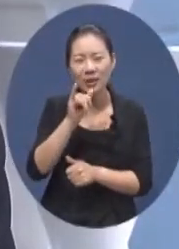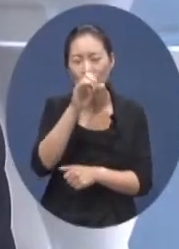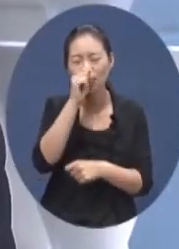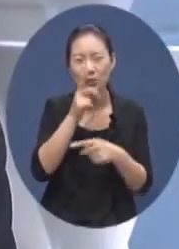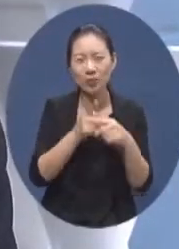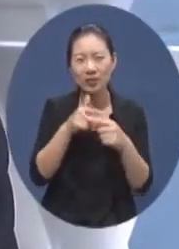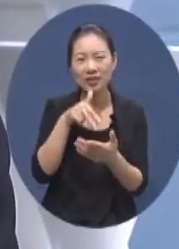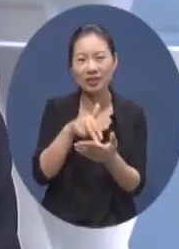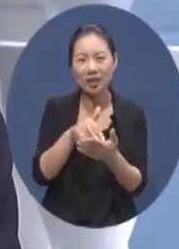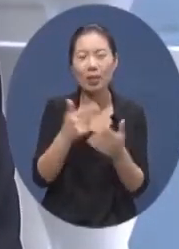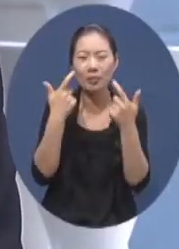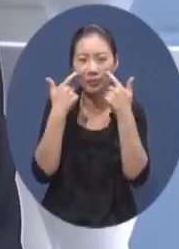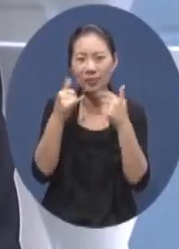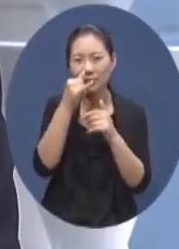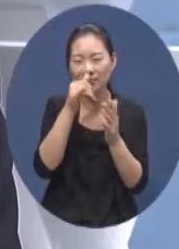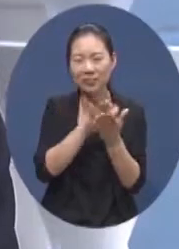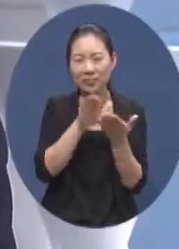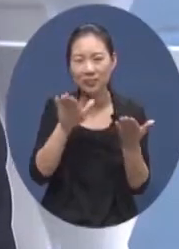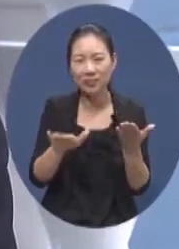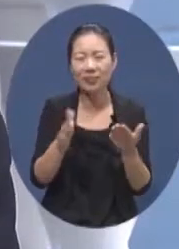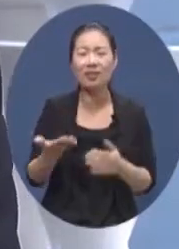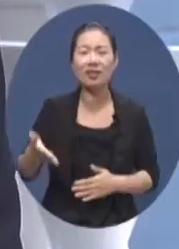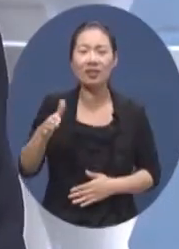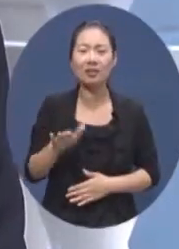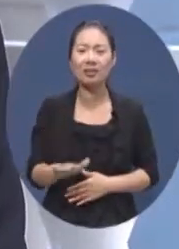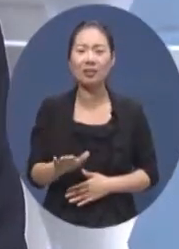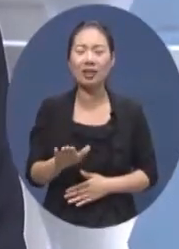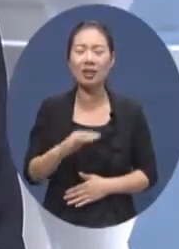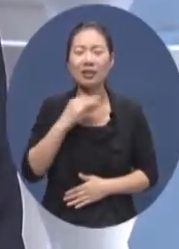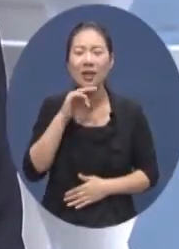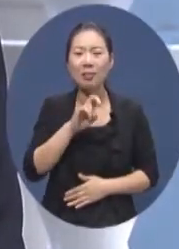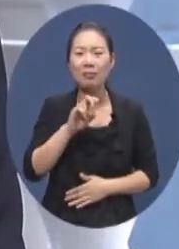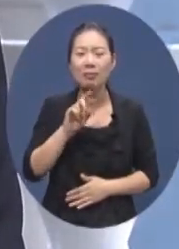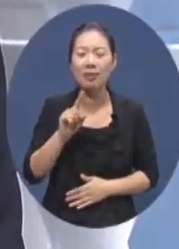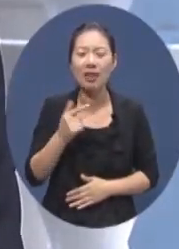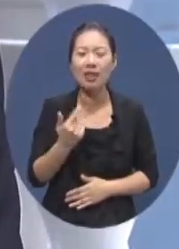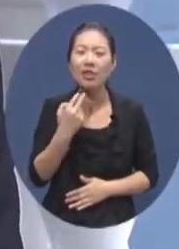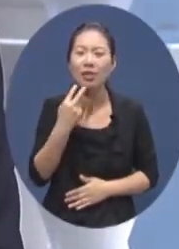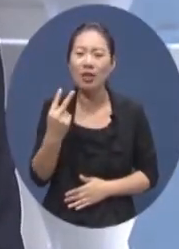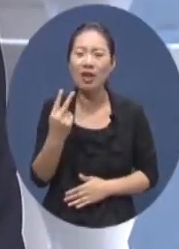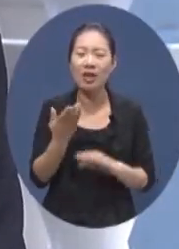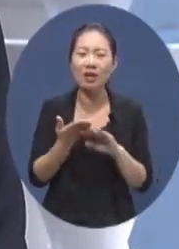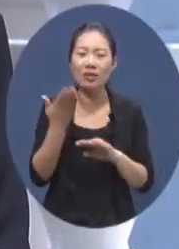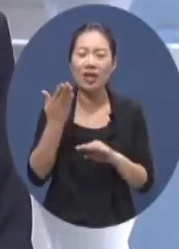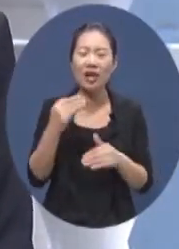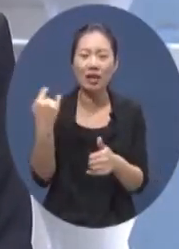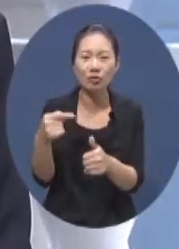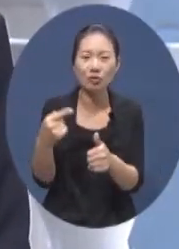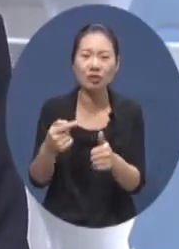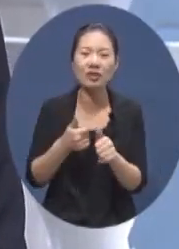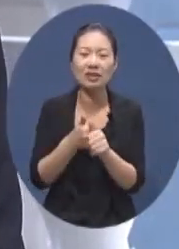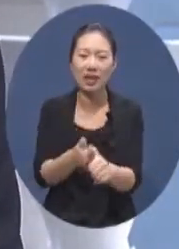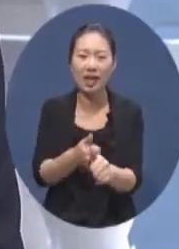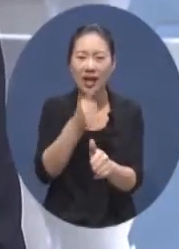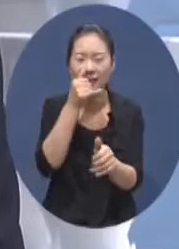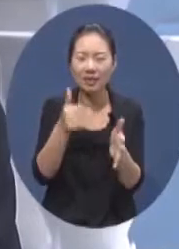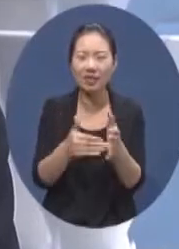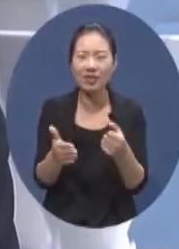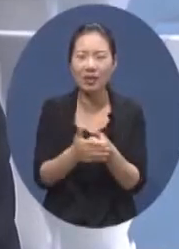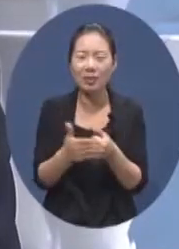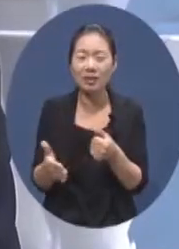긍정적인 측면들도 분명히 있습니다. 근데 이제 만 2살이 넘어가면서부터는 이제 훈육이 이제 뒤따라야 할